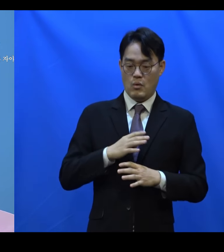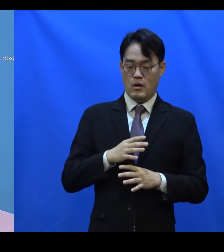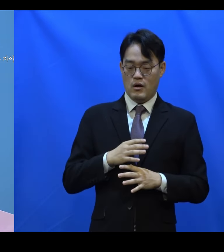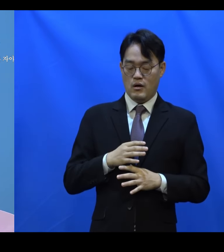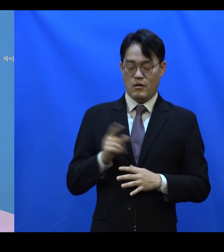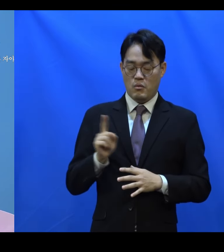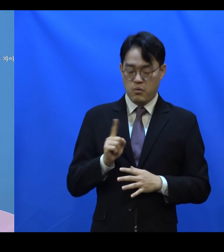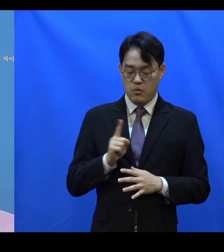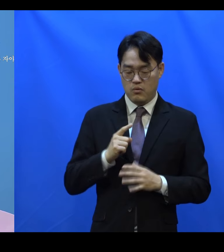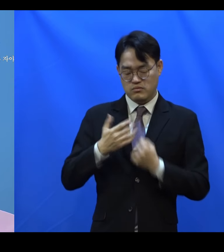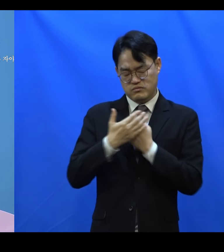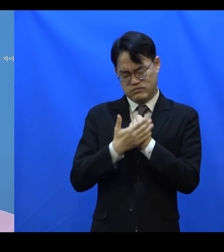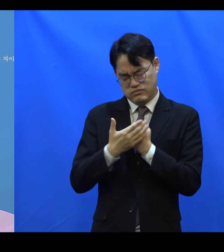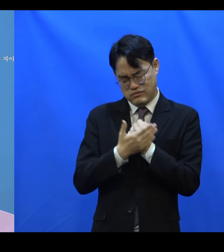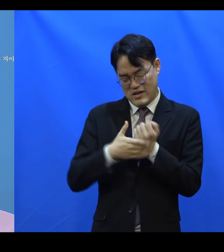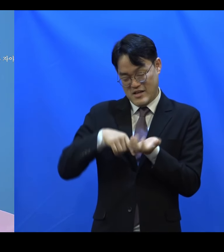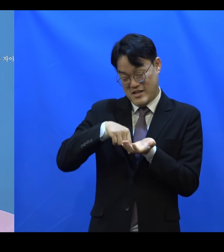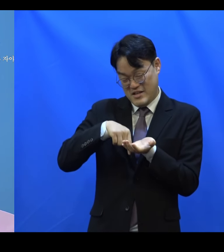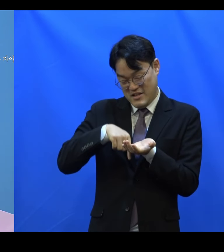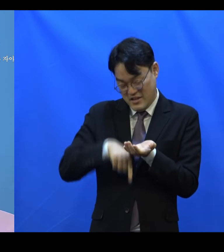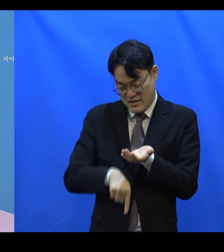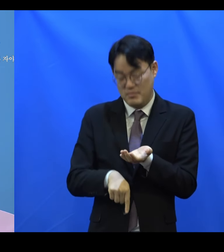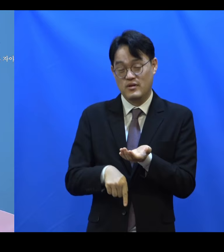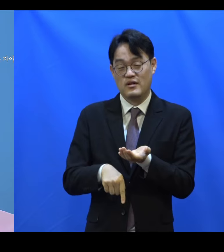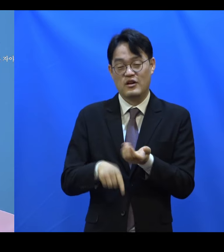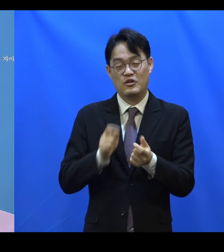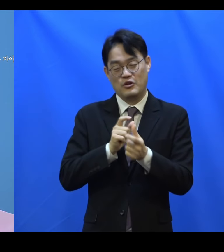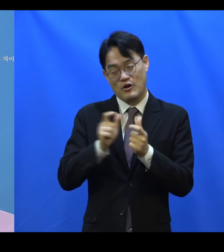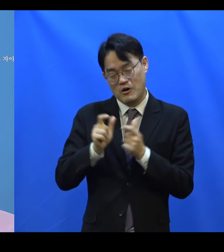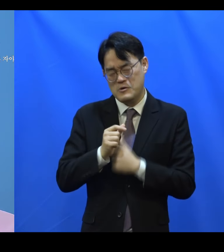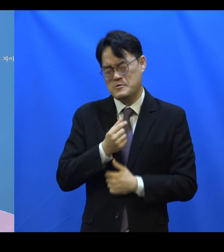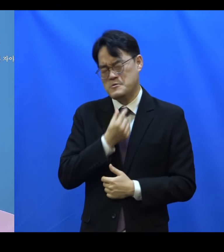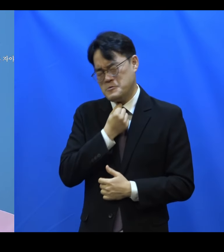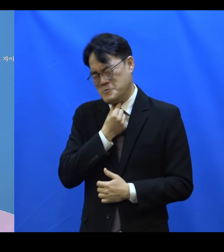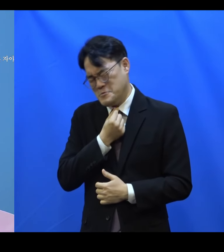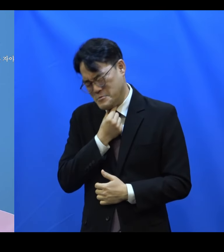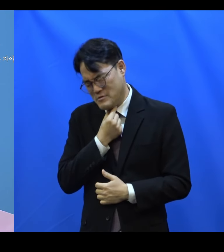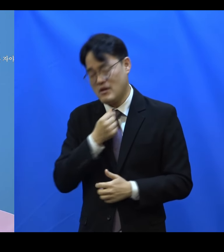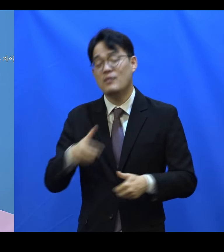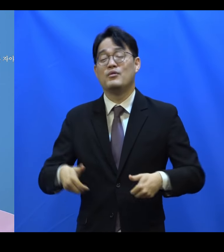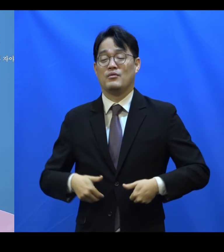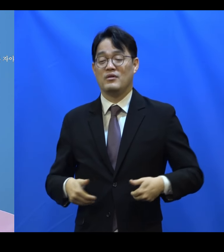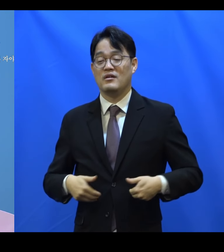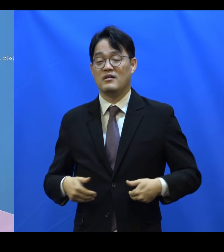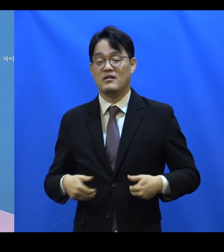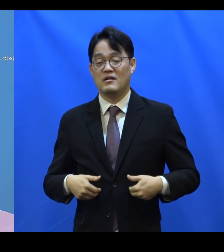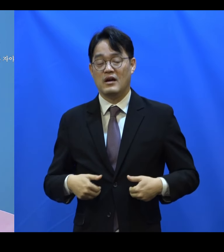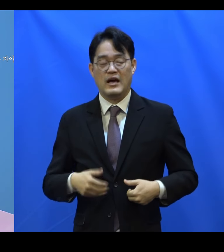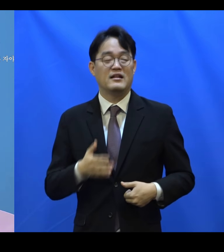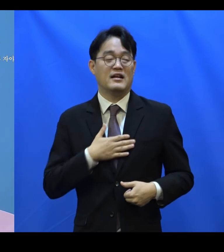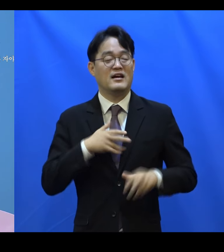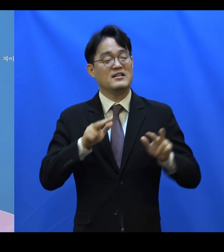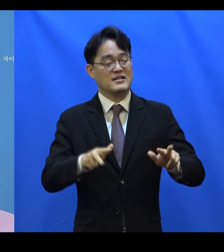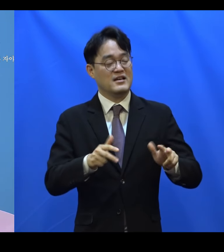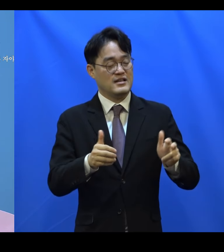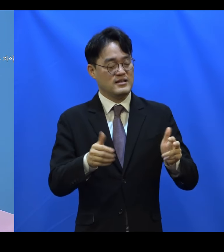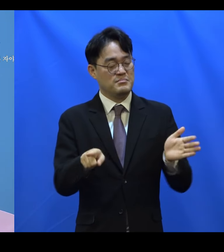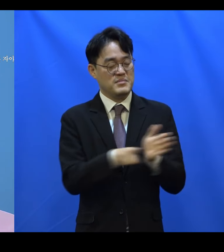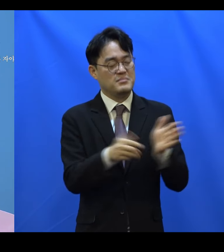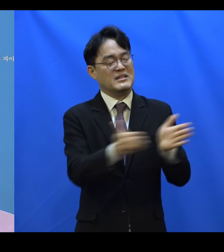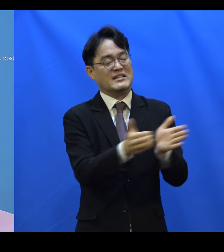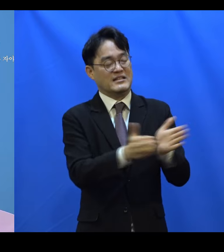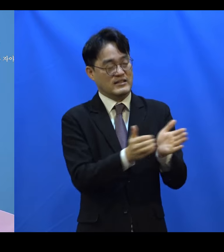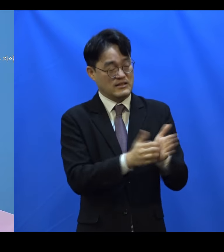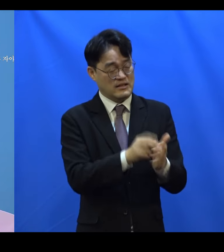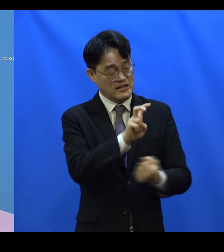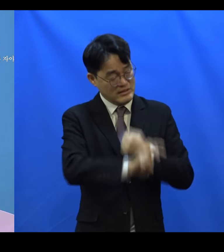뭐 신앙생활 알 거 다 알았다 뭐 내가 이제 맛볼 거 다 안다 내 신앙 뭐 고만고만 거기서